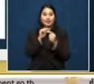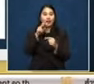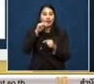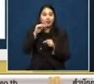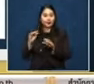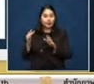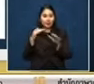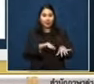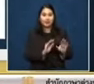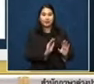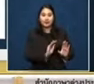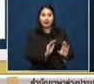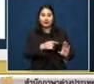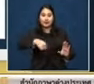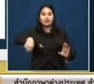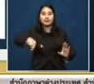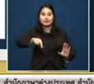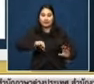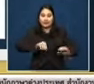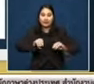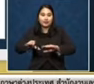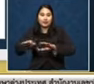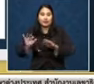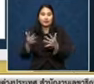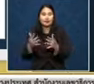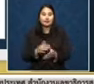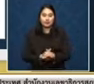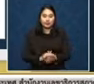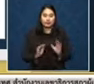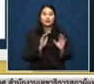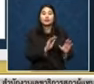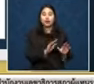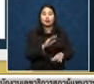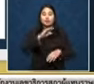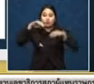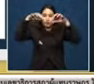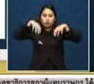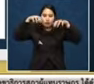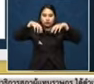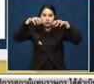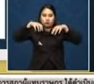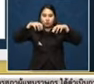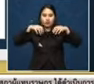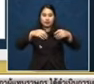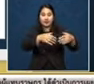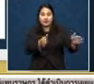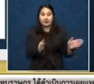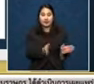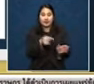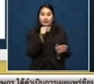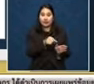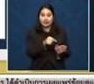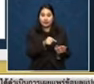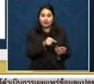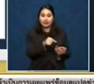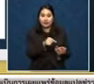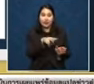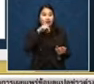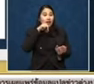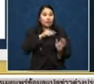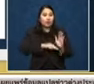จามจุรีและชุมชนใกล้เคียงในตำบลหนองบสาราและในช่วงที่มีฝนตกหนักอ่างเก็บน้ำหนองตะลุมปุ๊กอาจไม่สามารถรอง